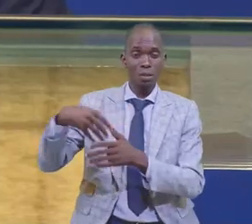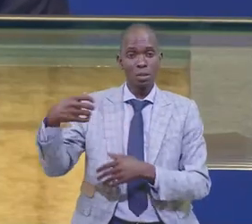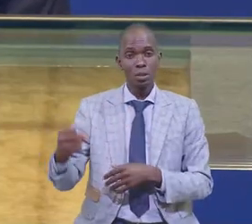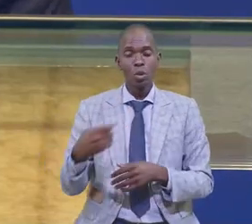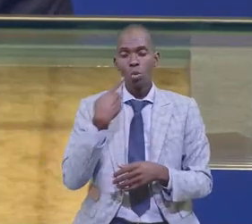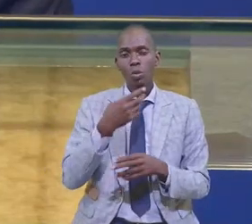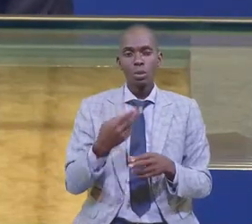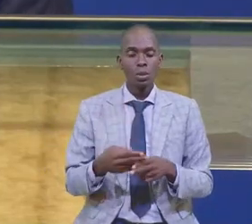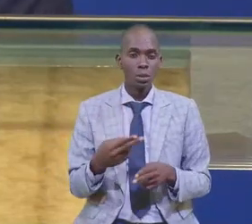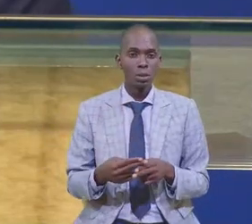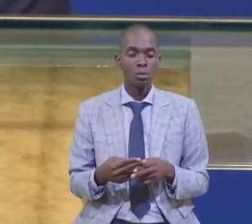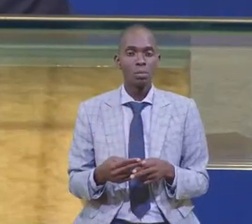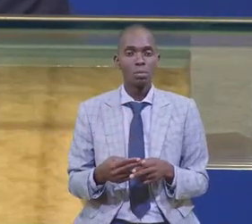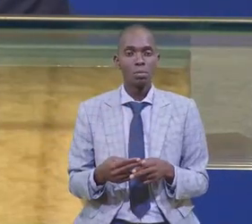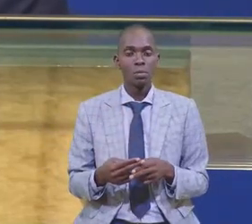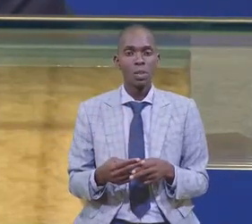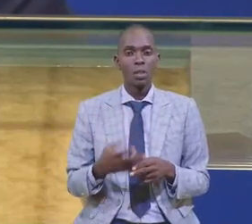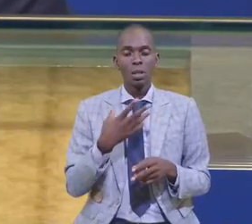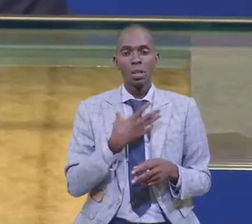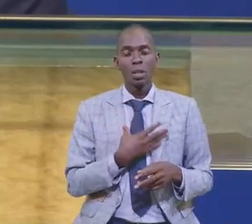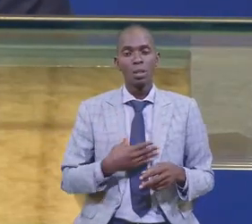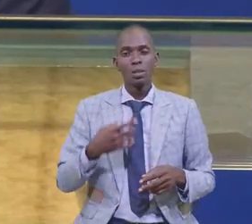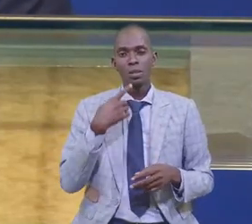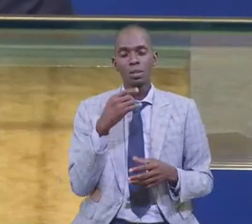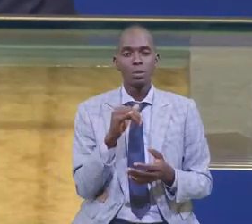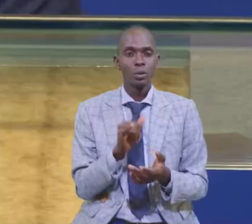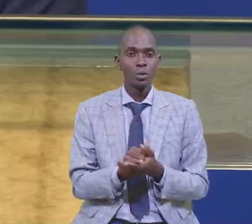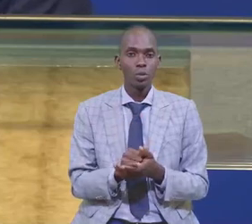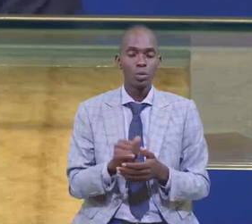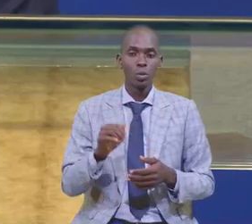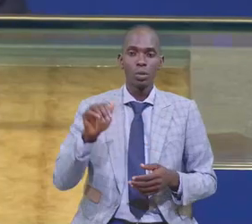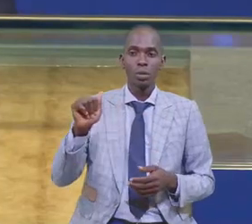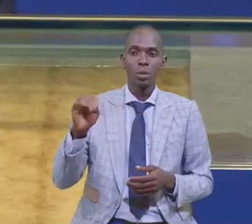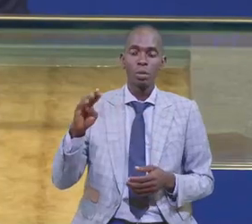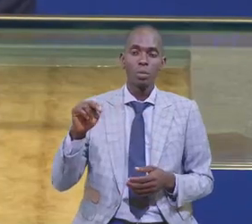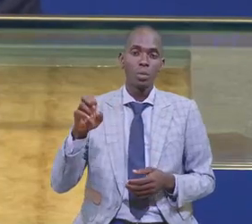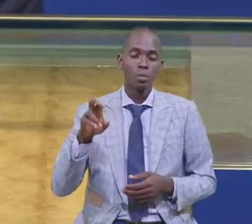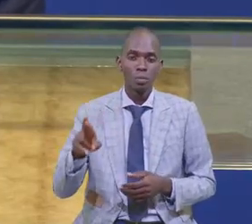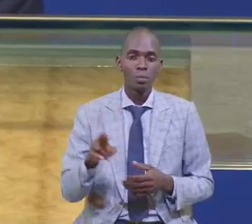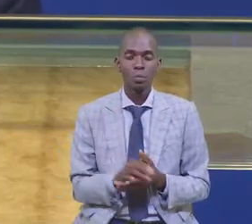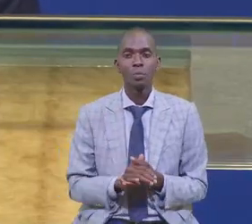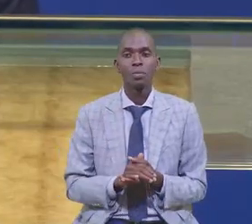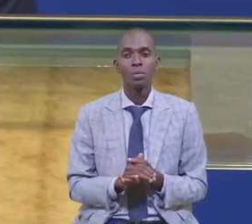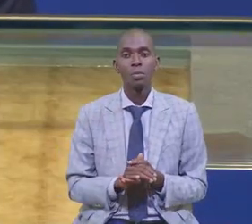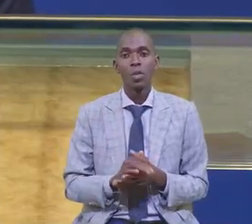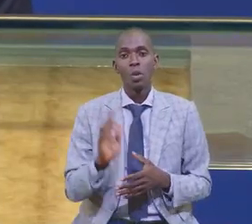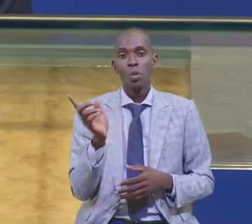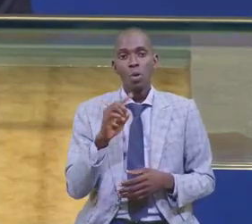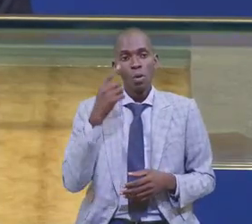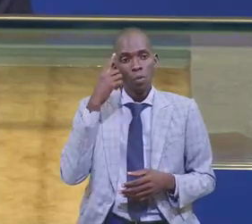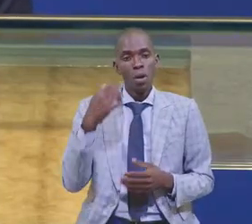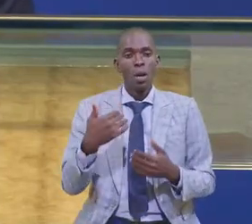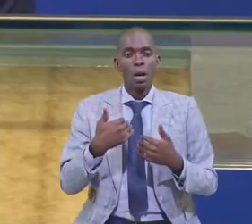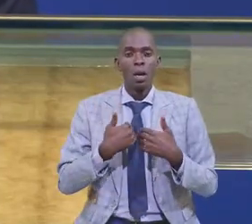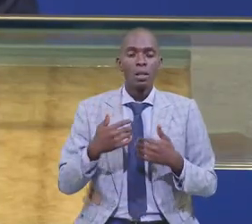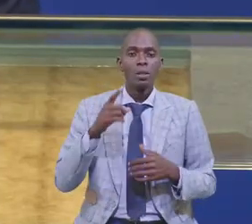fille d'Aja. Et Ish-Bosheth dit à Abner, écoutez bien ceci, pourquoi